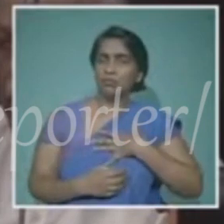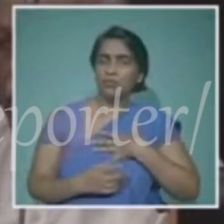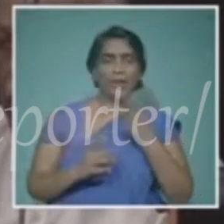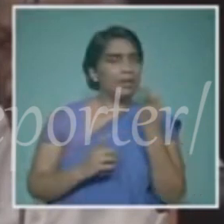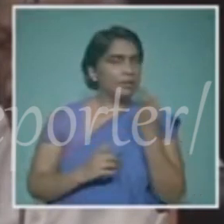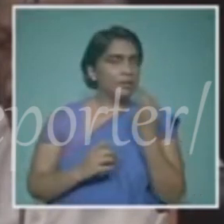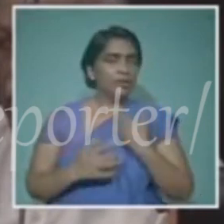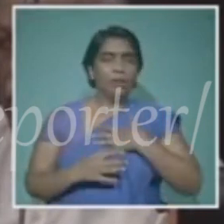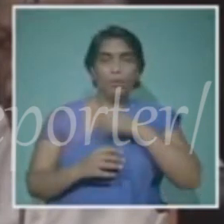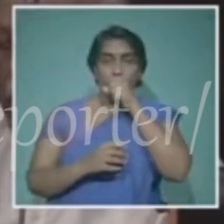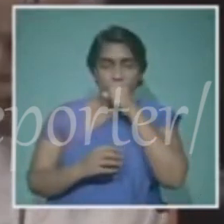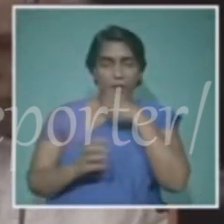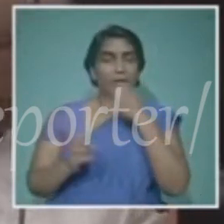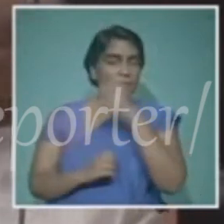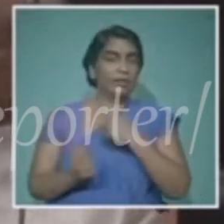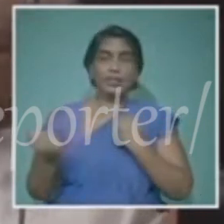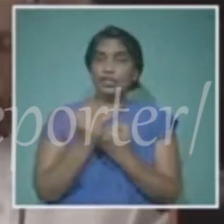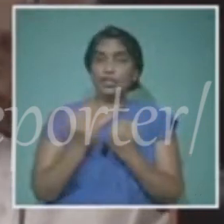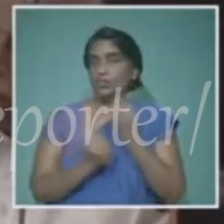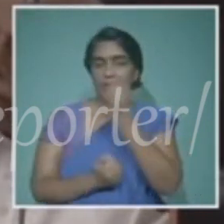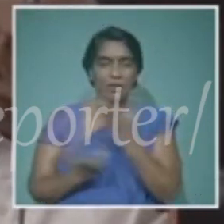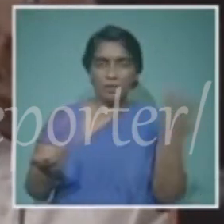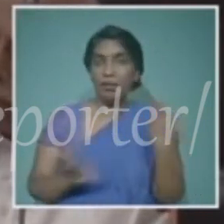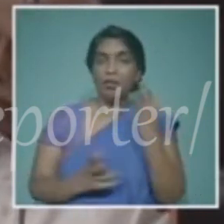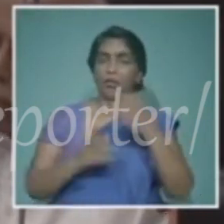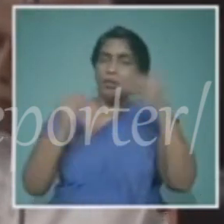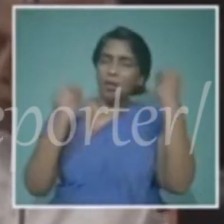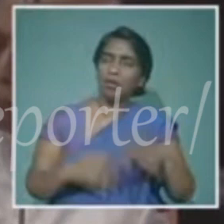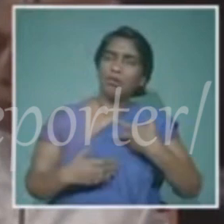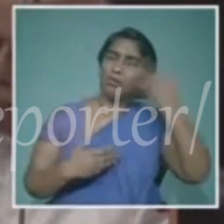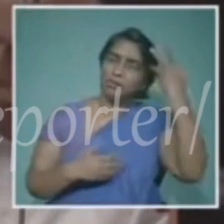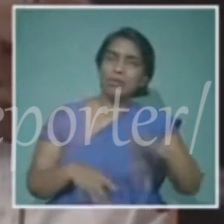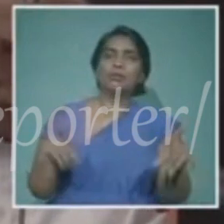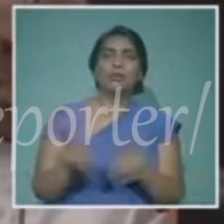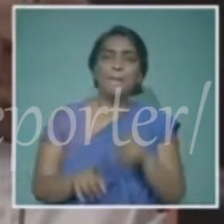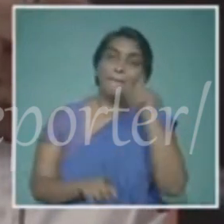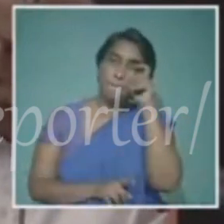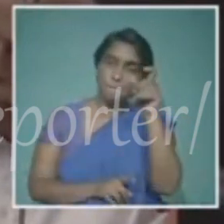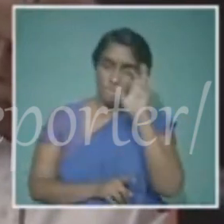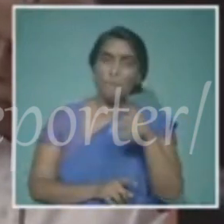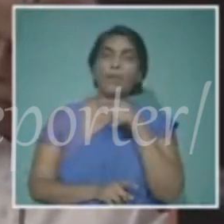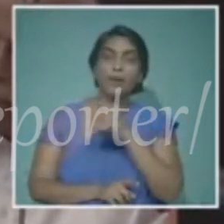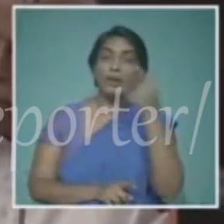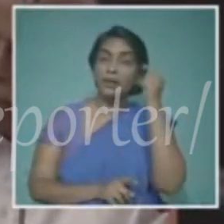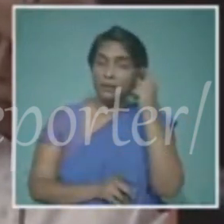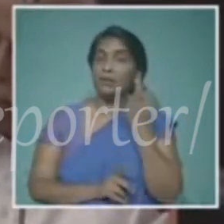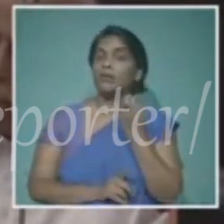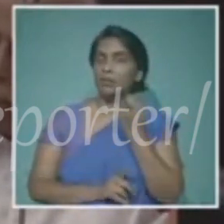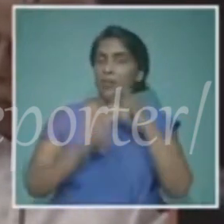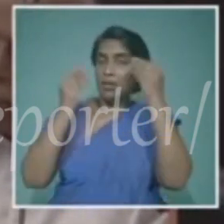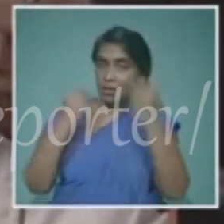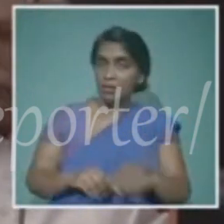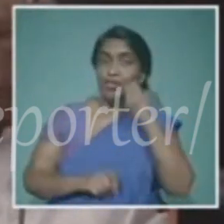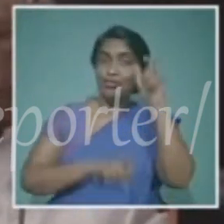ආර්ථිකයට හුස්ම පිඹින්න සහයෝගය නොදී ආර්ථික අවසන් හුස්ම හෙලෙන තෙක් බලා ඉන්නවා. ඔවුන් හිතන්නේ ආර්ථිකය